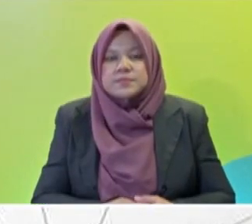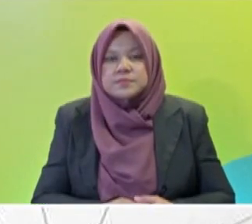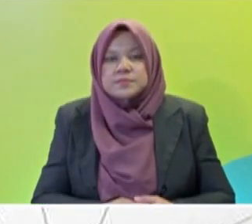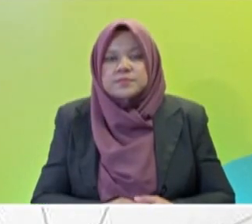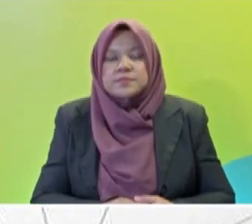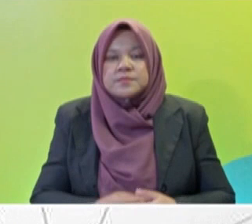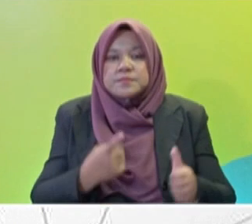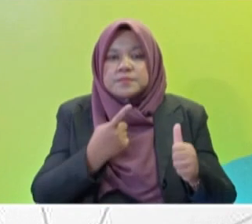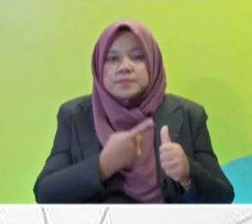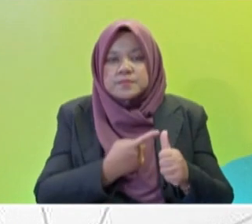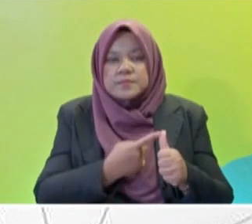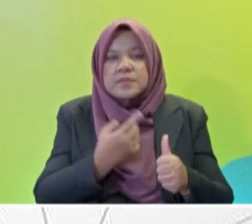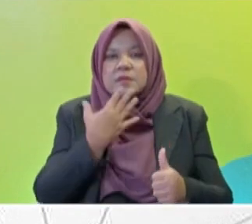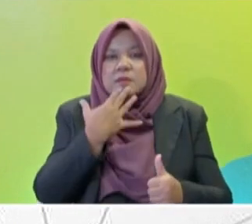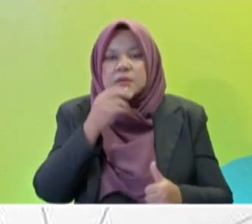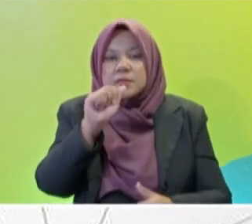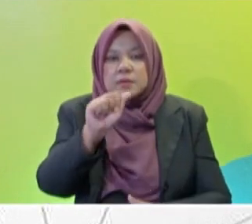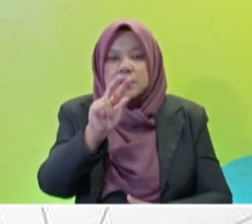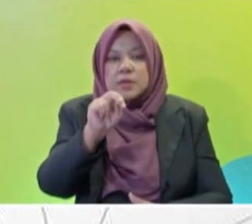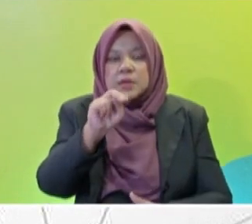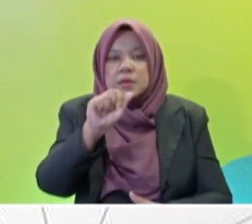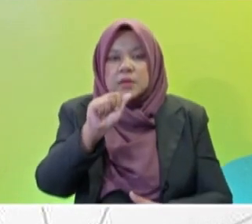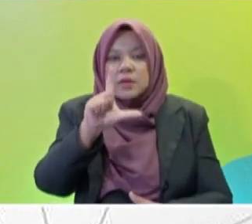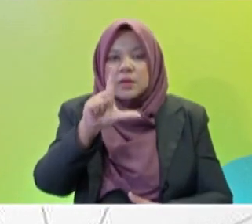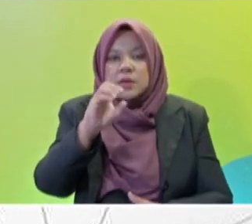yang pertama adalah warna analog